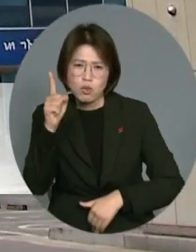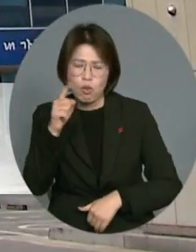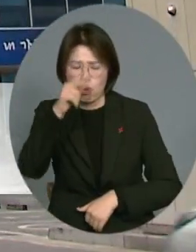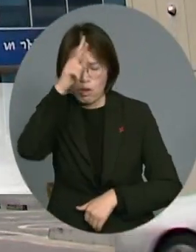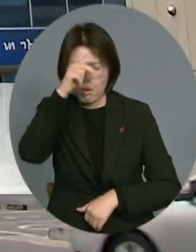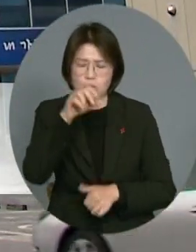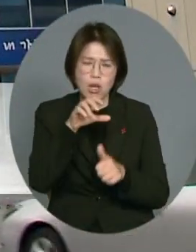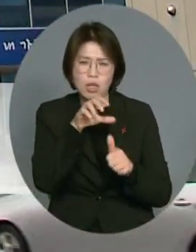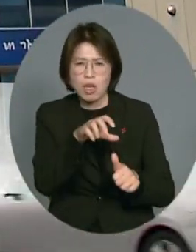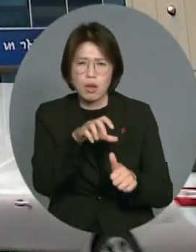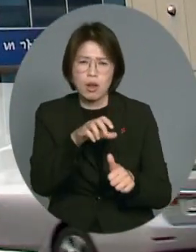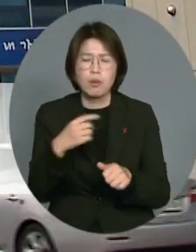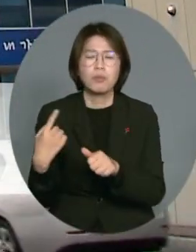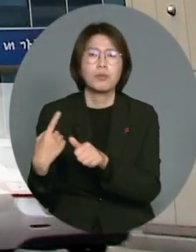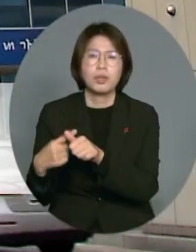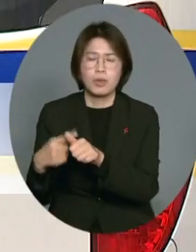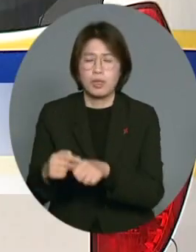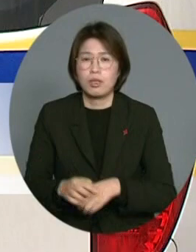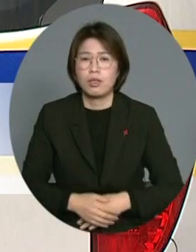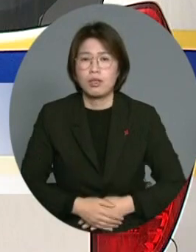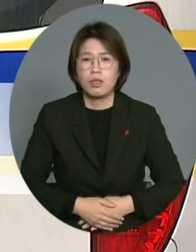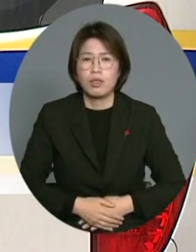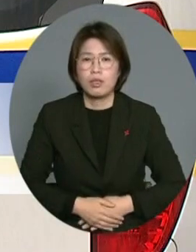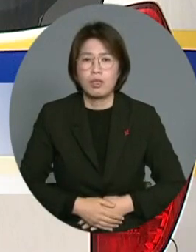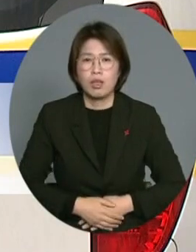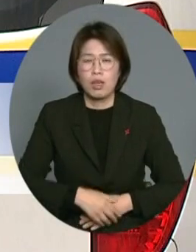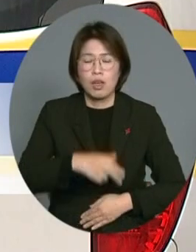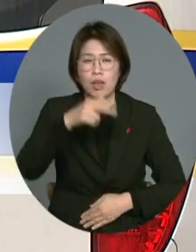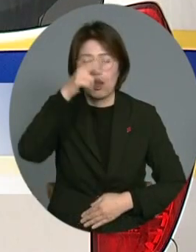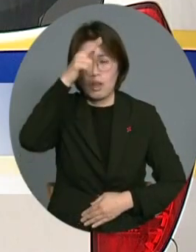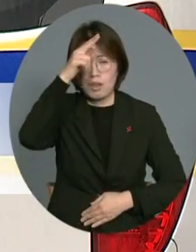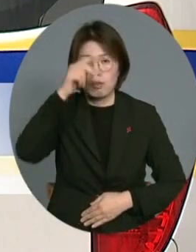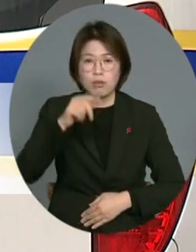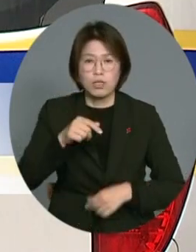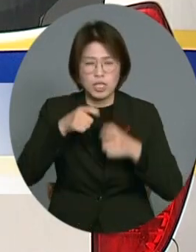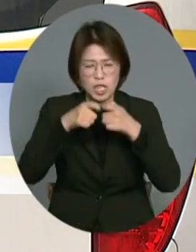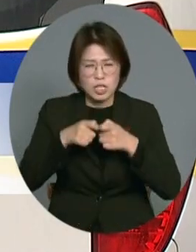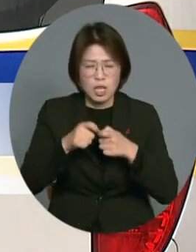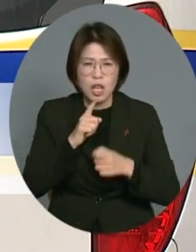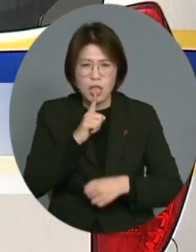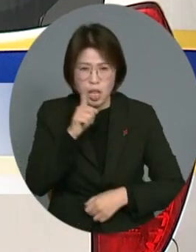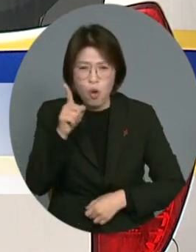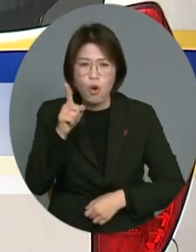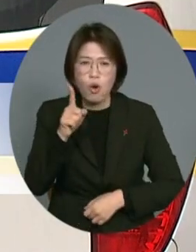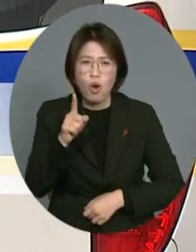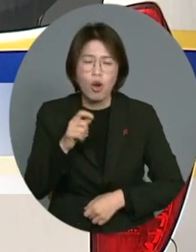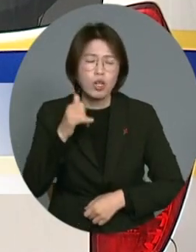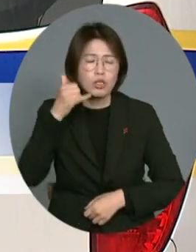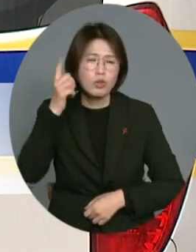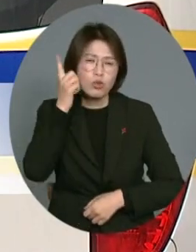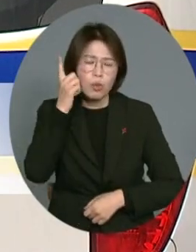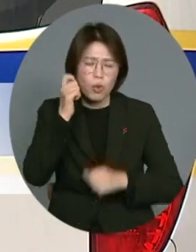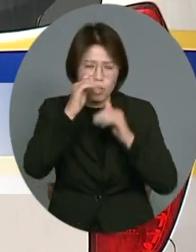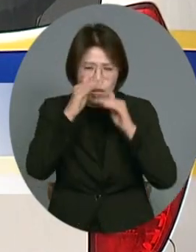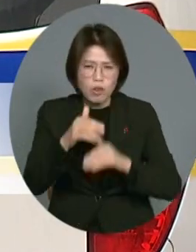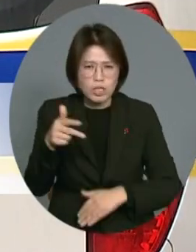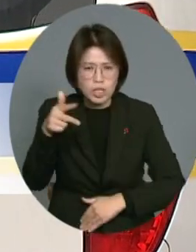탄압이자 길들이기라며 비판했습니다. 경찰 직협은 상세한 내용의 제보와 통신 내역, CCTV 등을